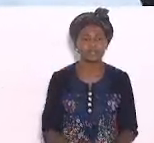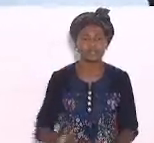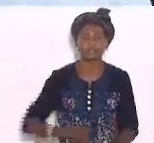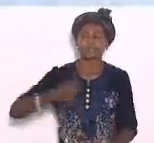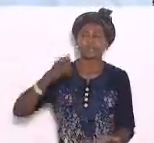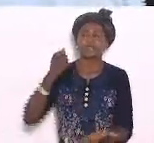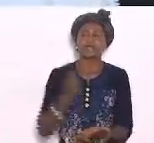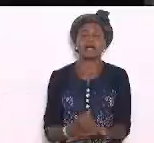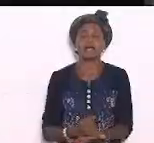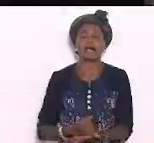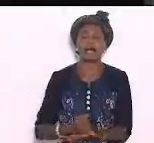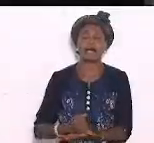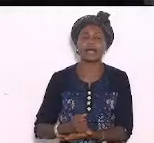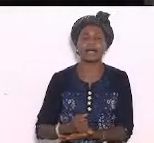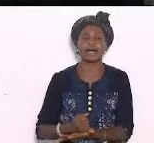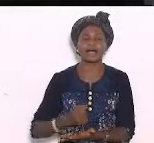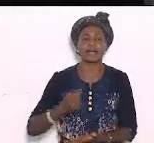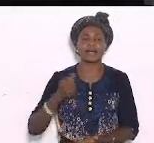AMEN